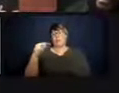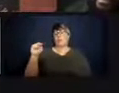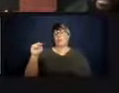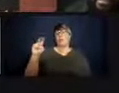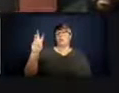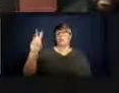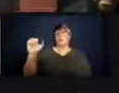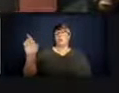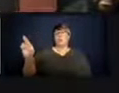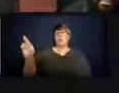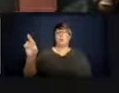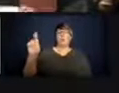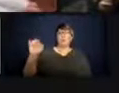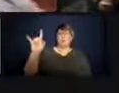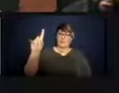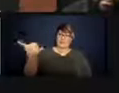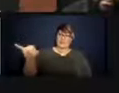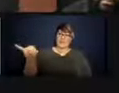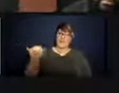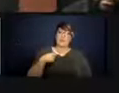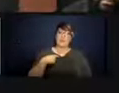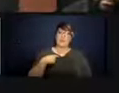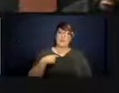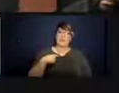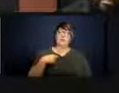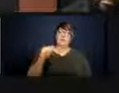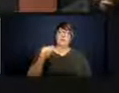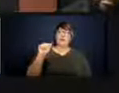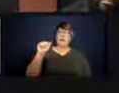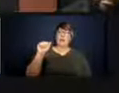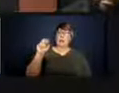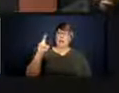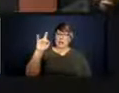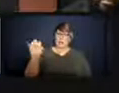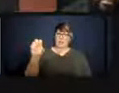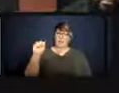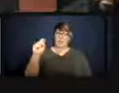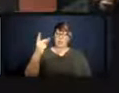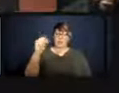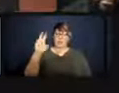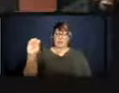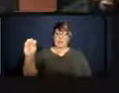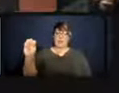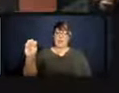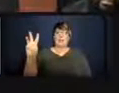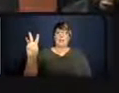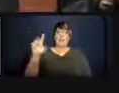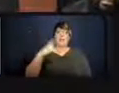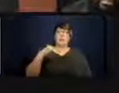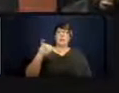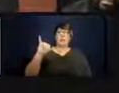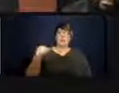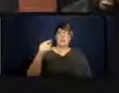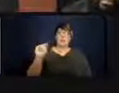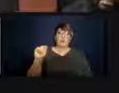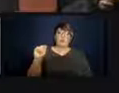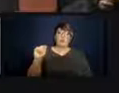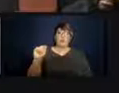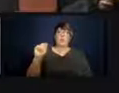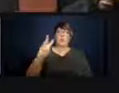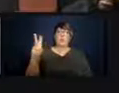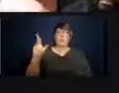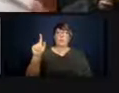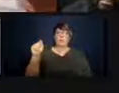نيوكامر أكاديمي، لدينا رامزي، وأيضا لدينا شوني، لدينا أيضا المدرسة